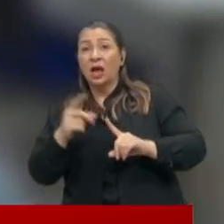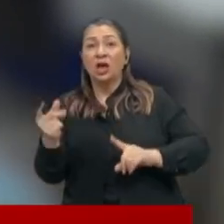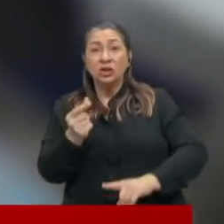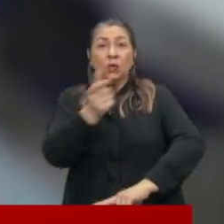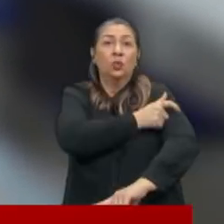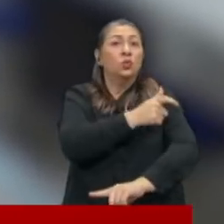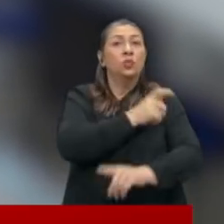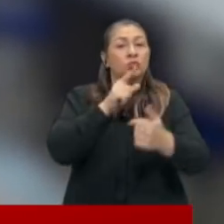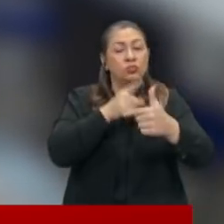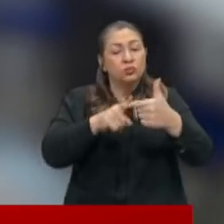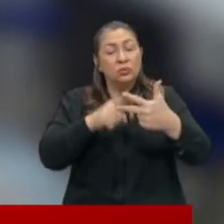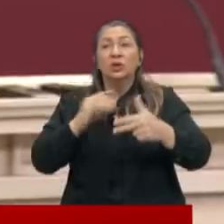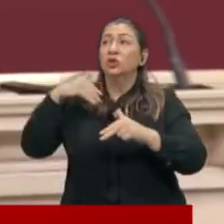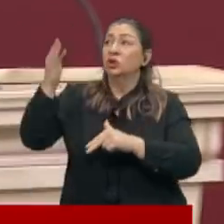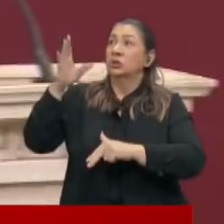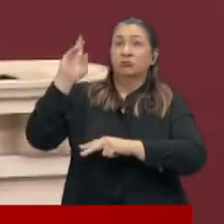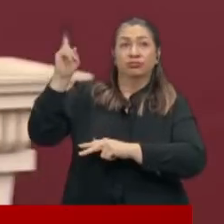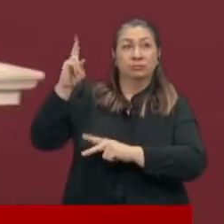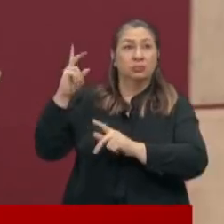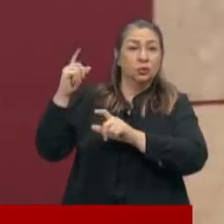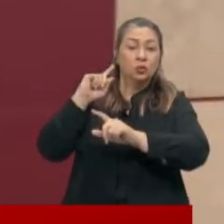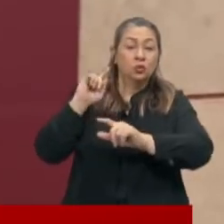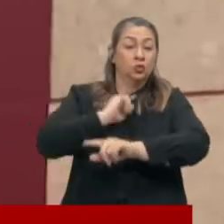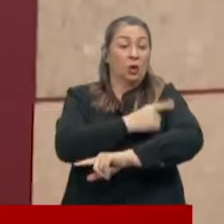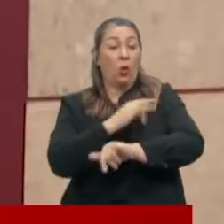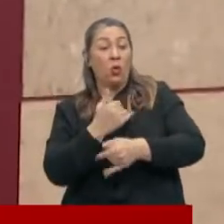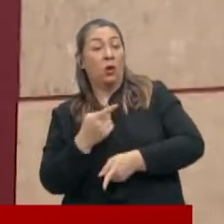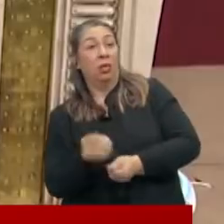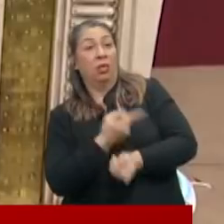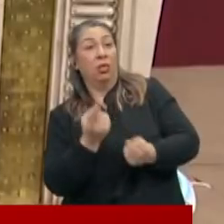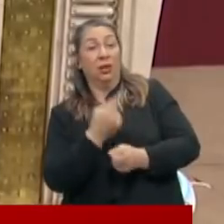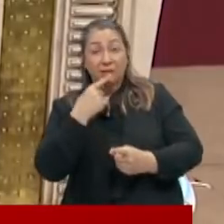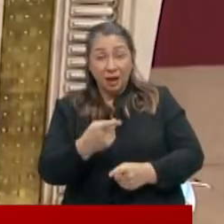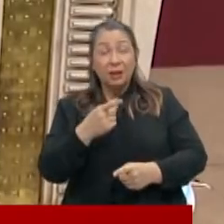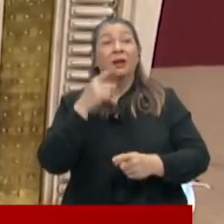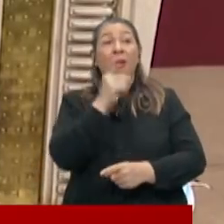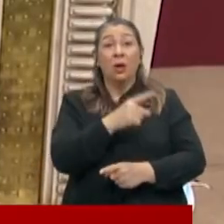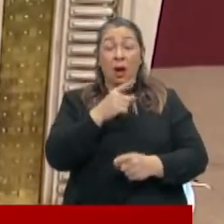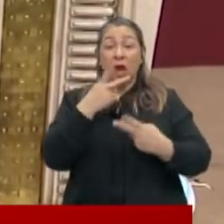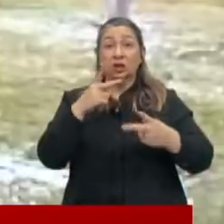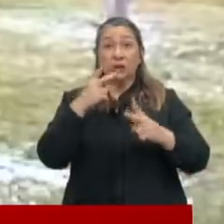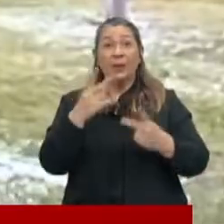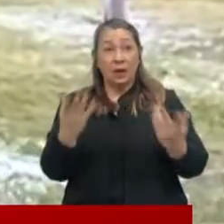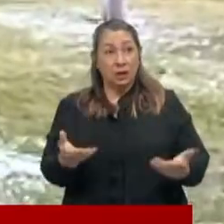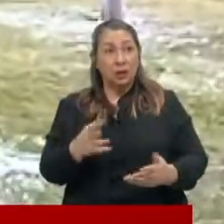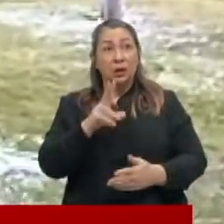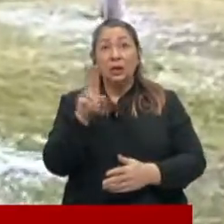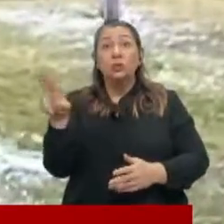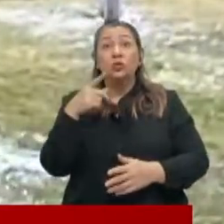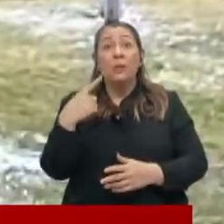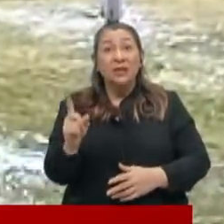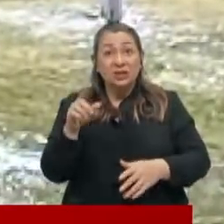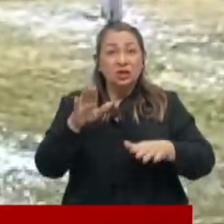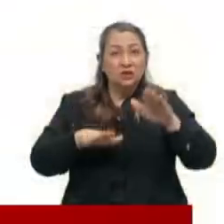yurtlar tartışmasına dış güçlerin oyunu diyen AK Parti Amasya Milletvekili Levent Karahocagil'in açıklamalarını. 700 bin